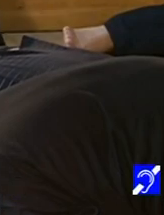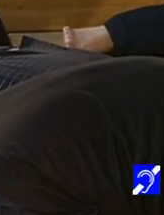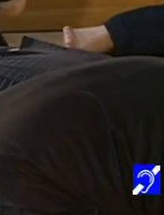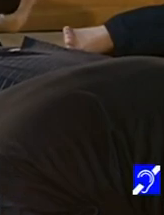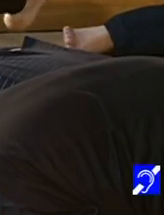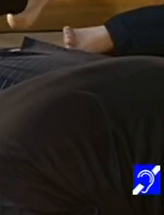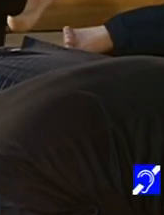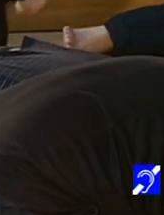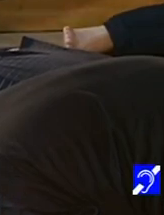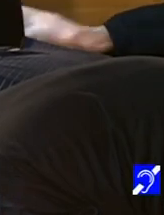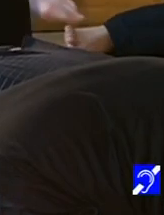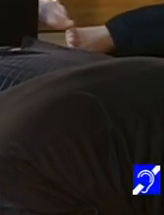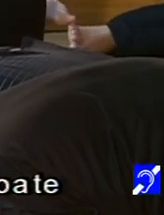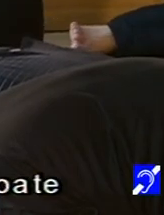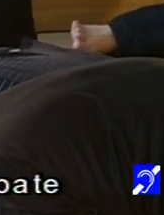verwenden?